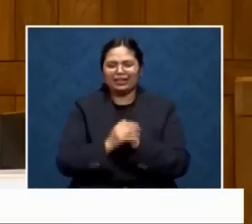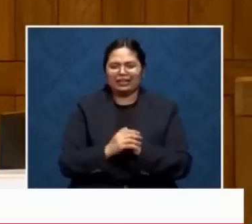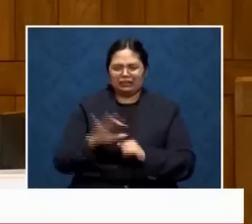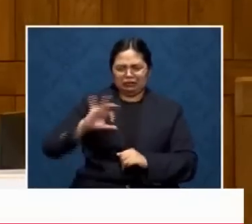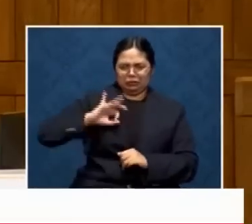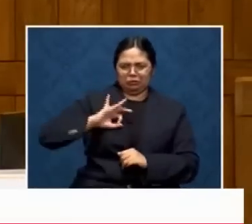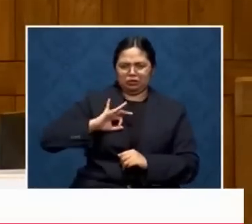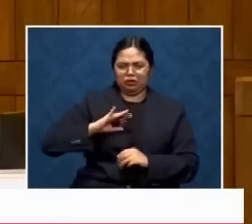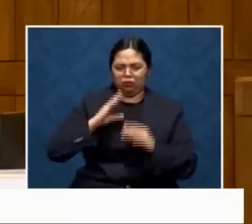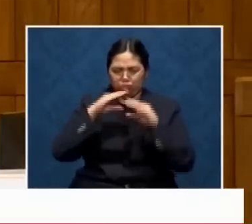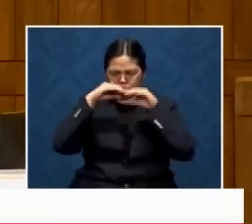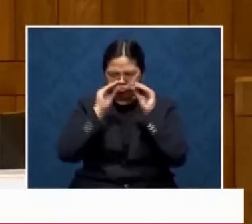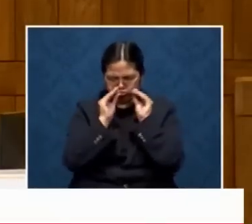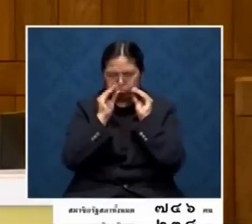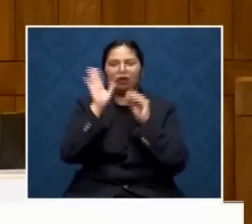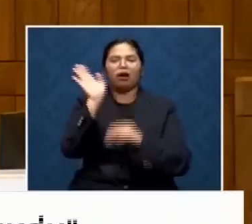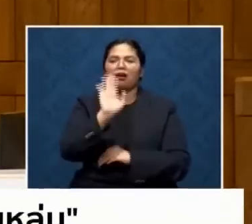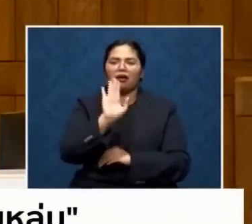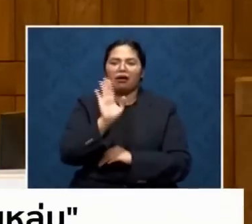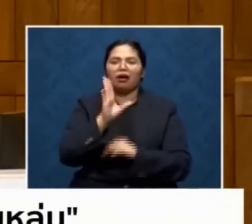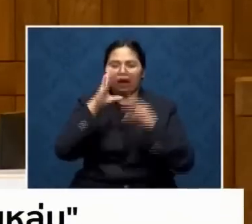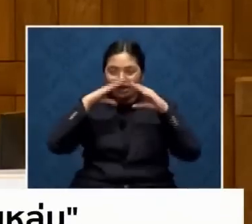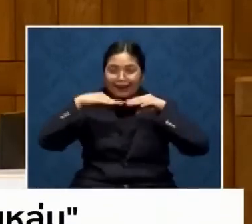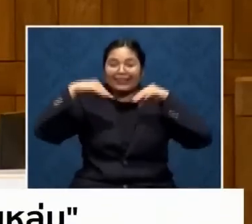างท่านยังหน้าขึ้มขำเลยนะครับ